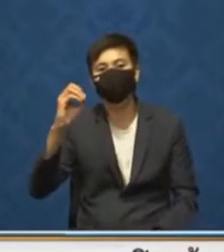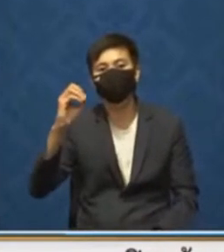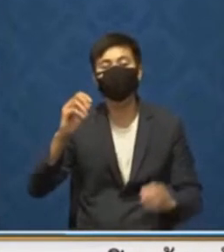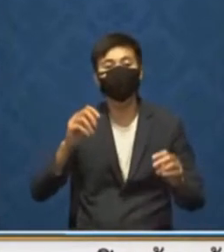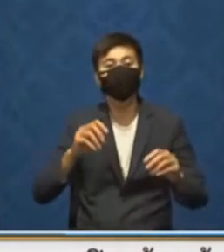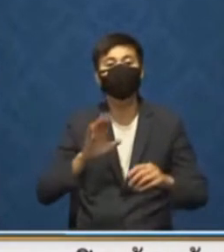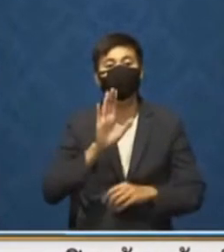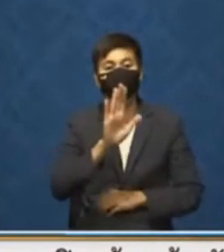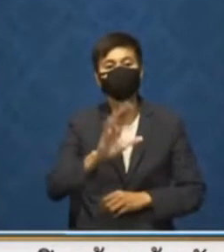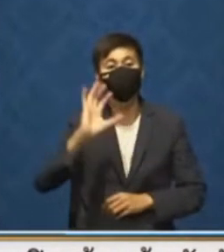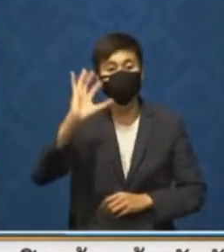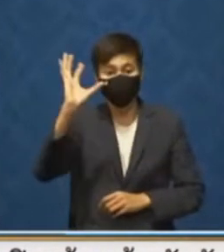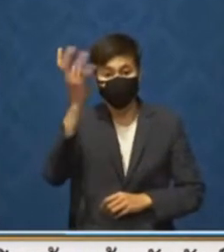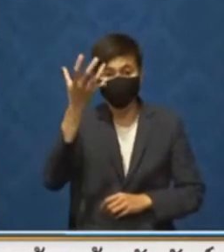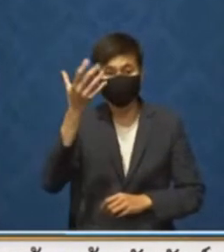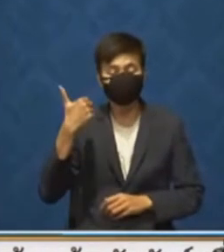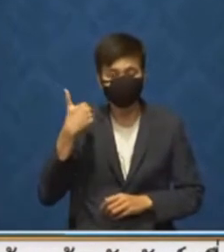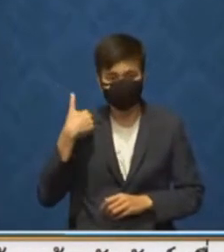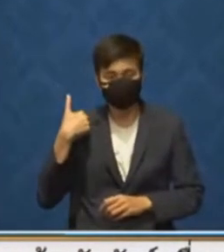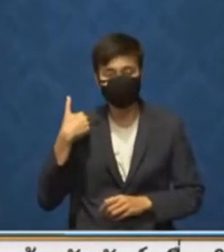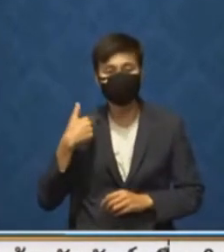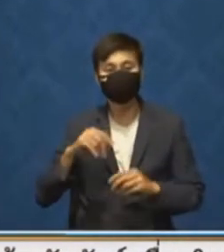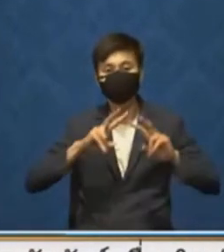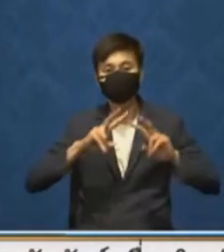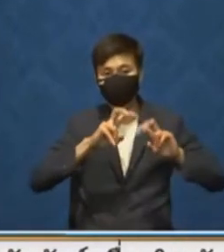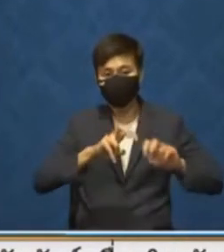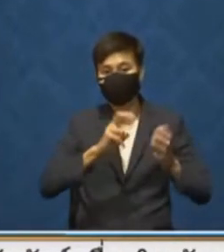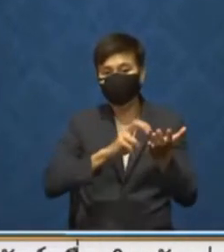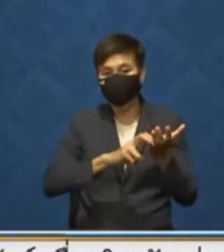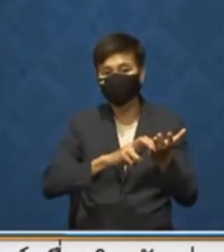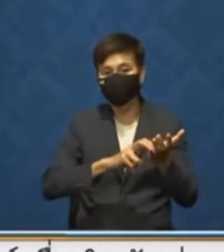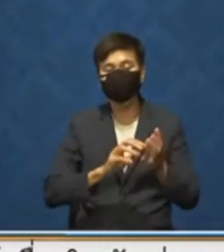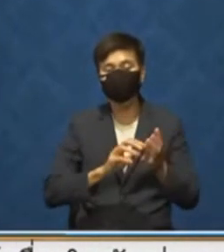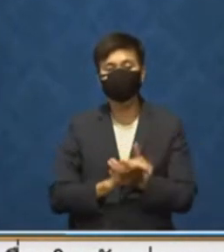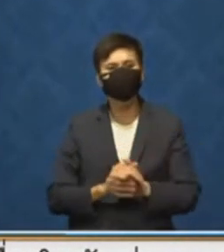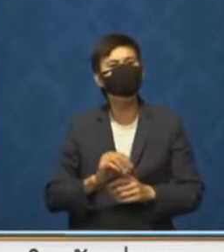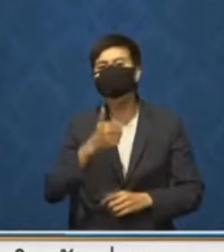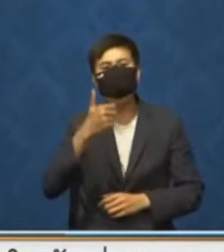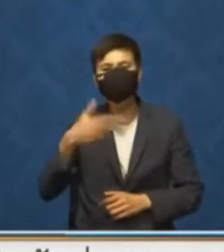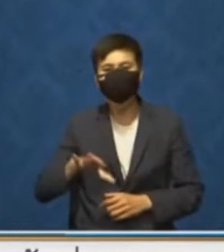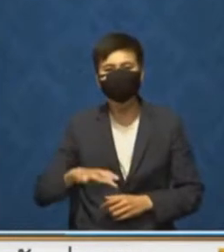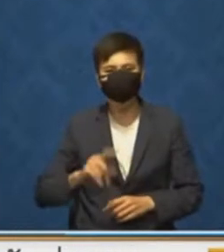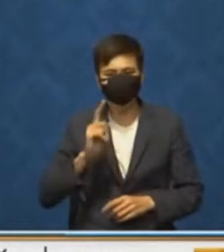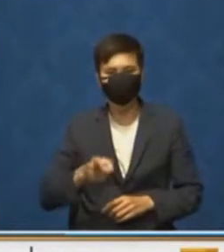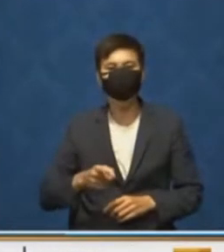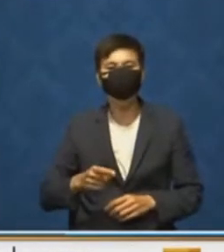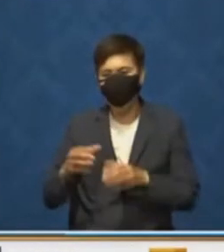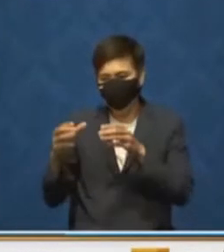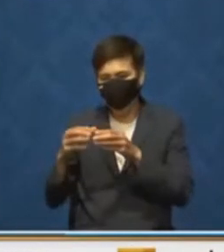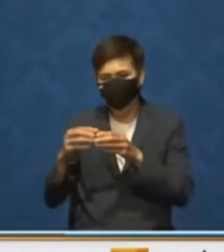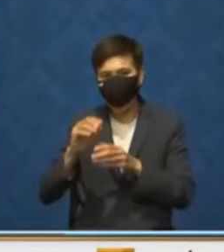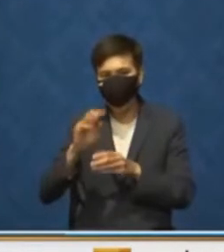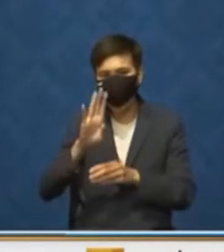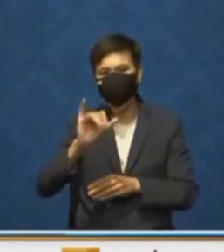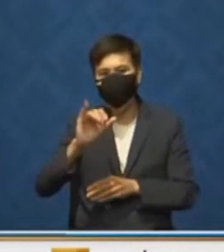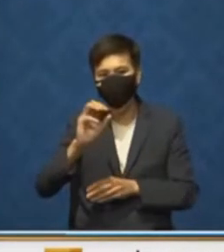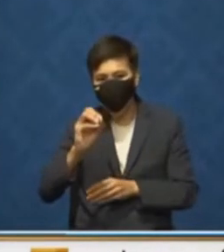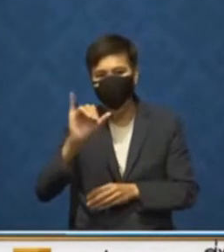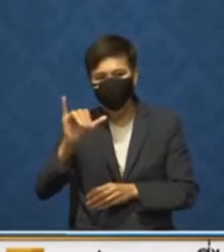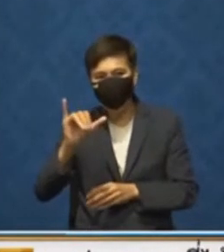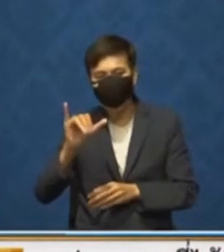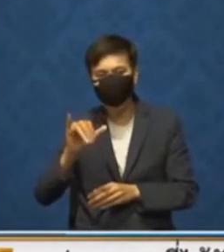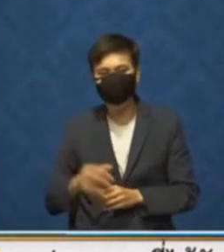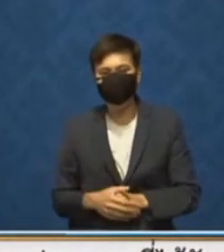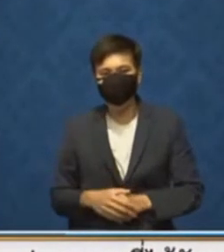มีงานวิจัยรองรับมีเค้าใช้กันทั้งโลกไม่ได้ต้องเอาซอฟแวร์ที่แกล้งบอยนั่งสุมหัวกันเขียนเนี่ยแกงบ่อยเนี่ย